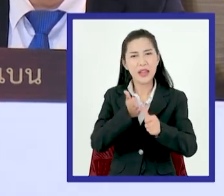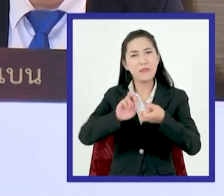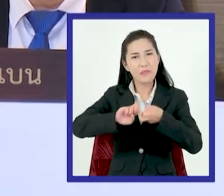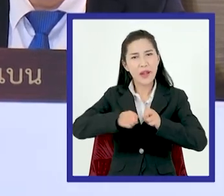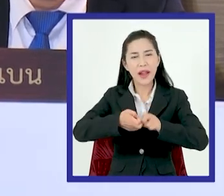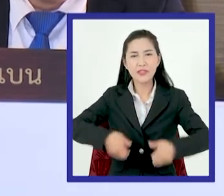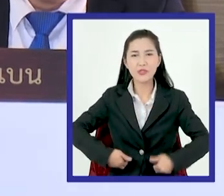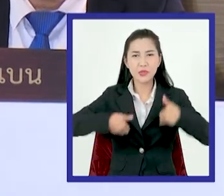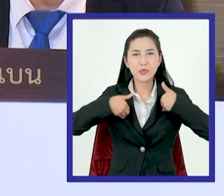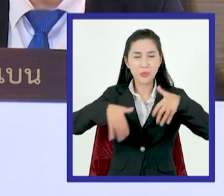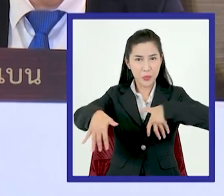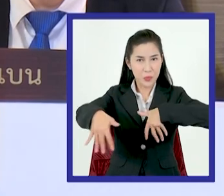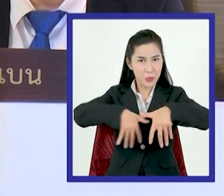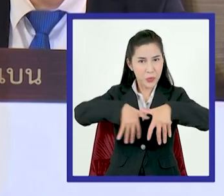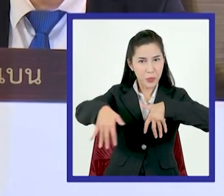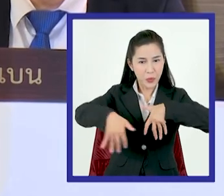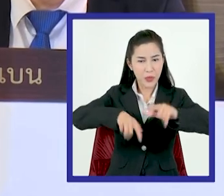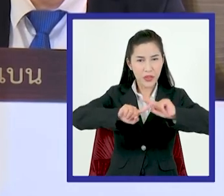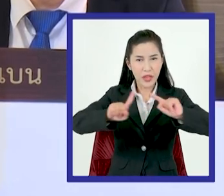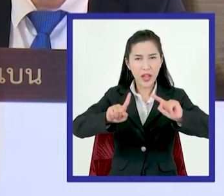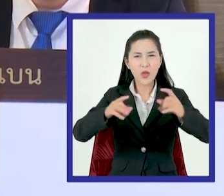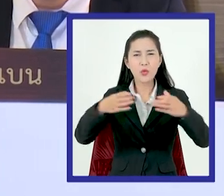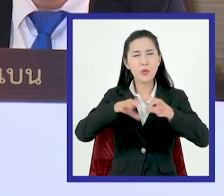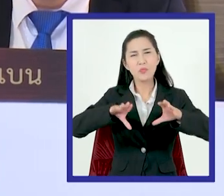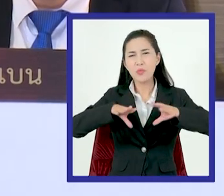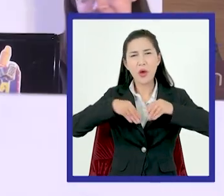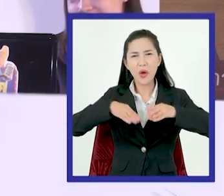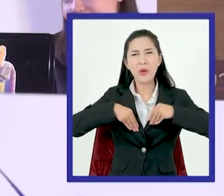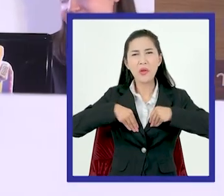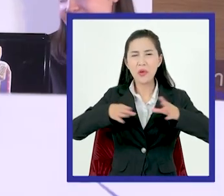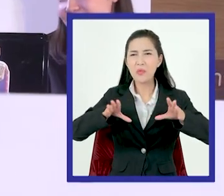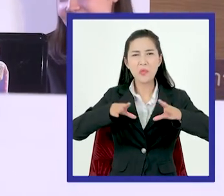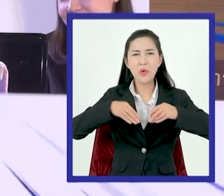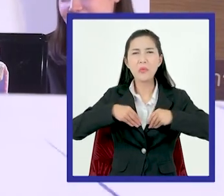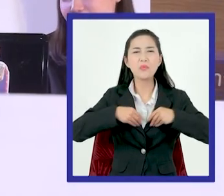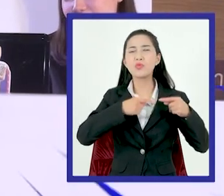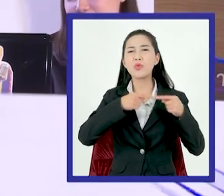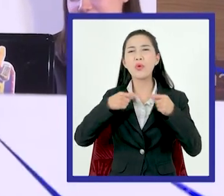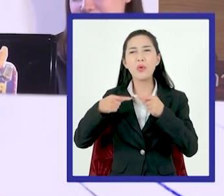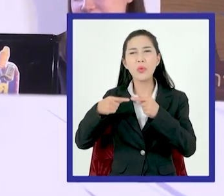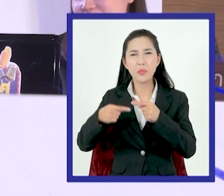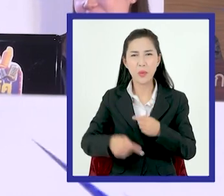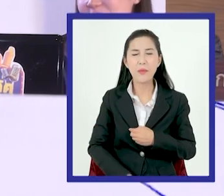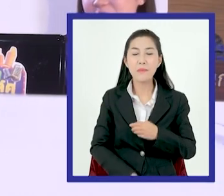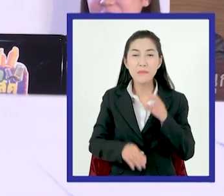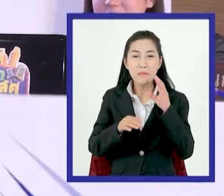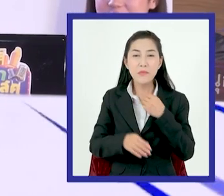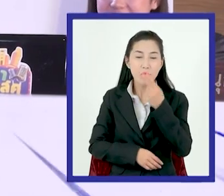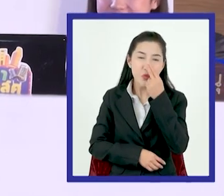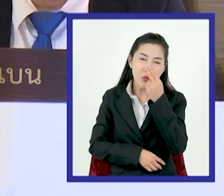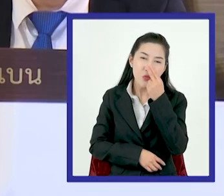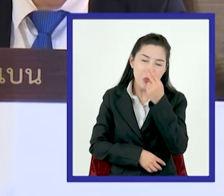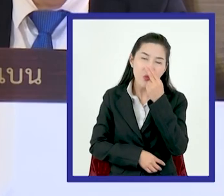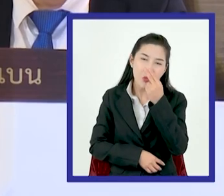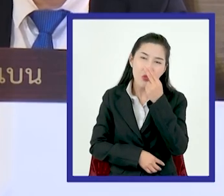องประชาชนเป็นหลักนะครับส่วนฝ่ายค้อนก็คงต้องค้อนต่อไปแล้วก็นั่งตามองตาปิดกระพริบตากันไปน